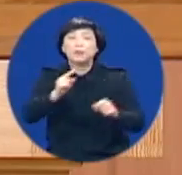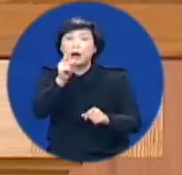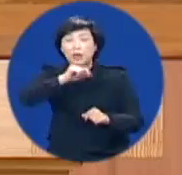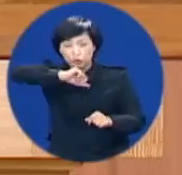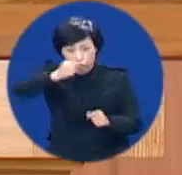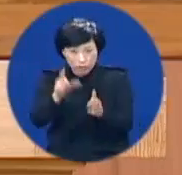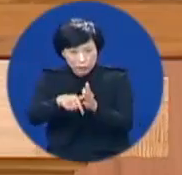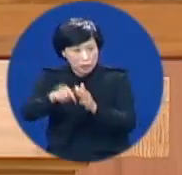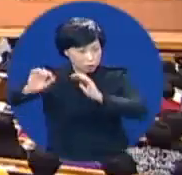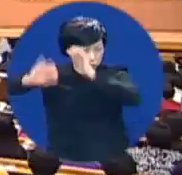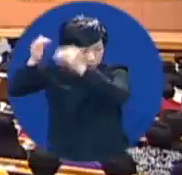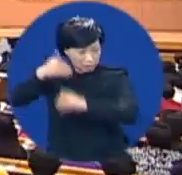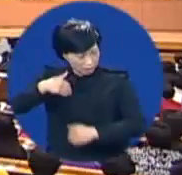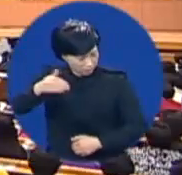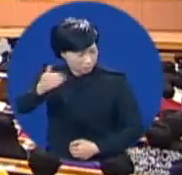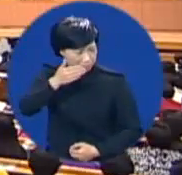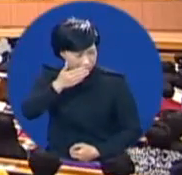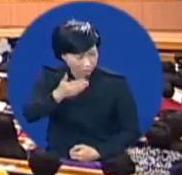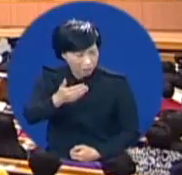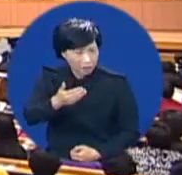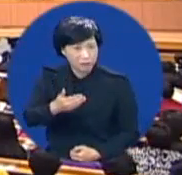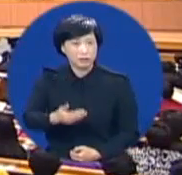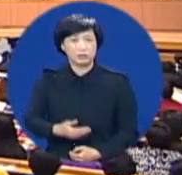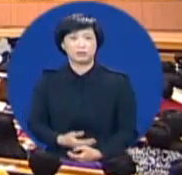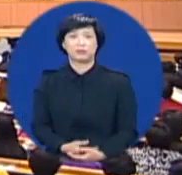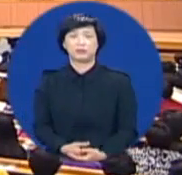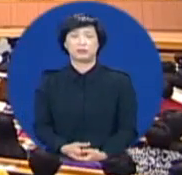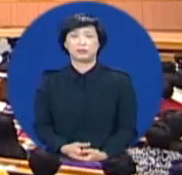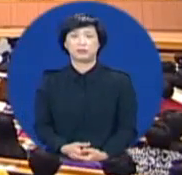천국 가는 거야. 그들의 말을 들어야